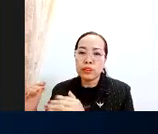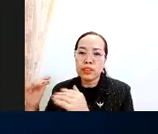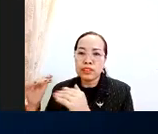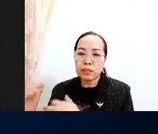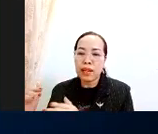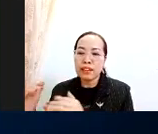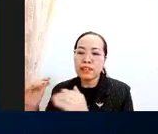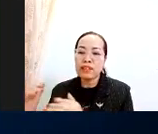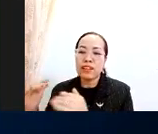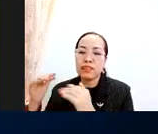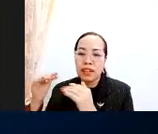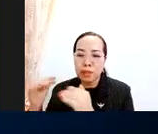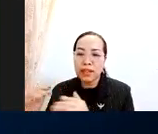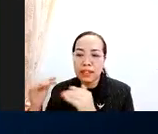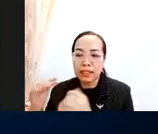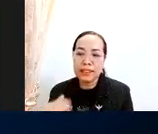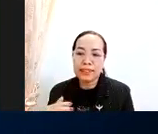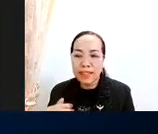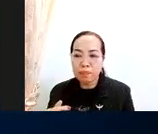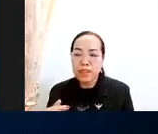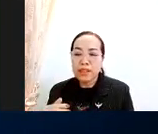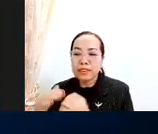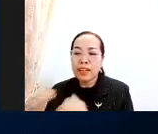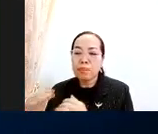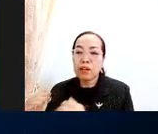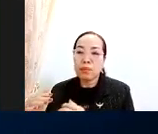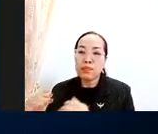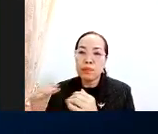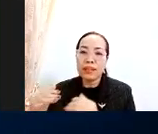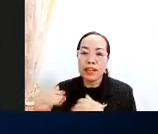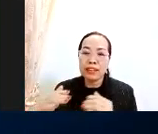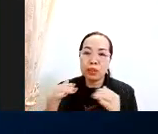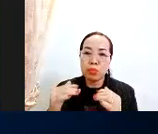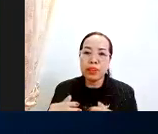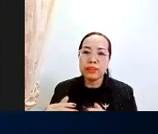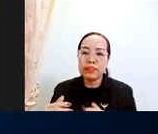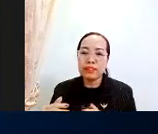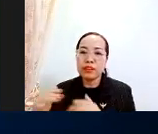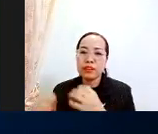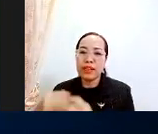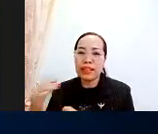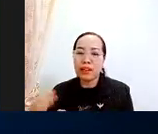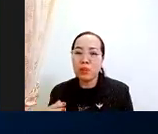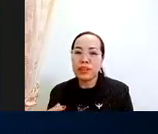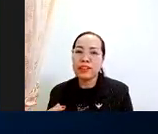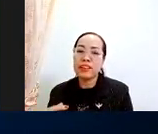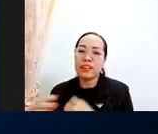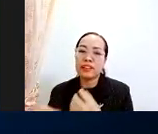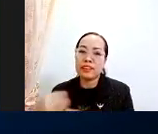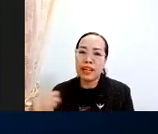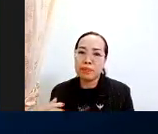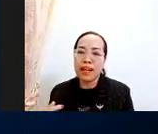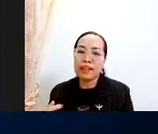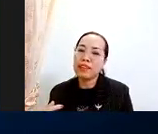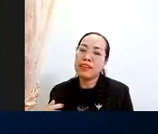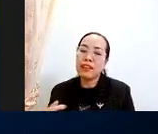bình luôn dân ở chứ ba cứ dân tay tay bằng ca đắp qua đồng miến bạc thì than chung bình đôi chứ mấy ca covid nếch dân tay